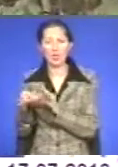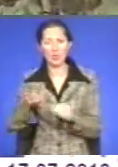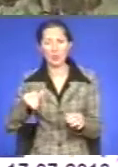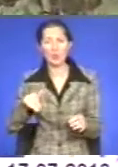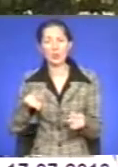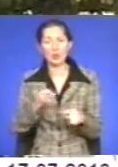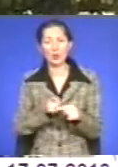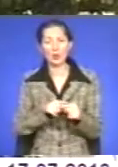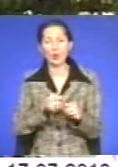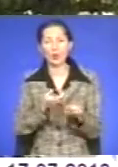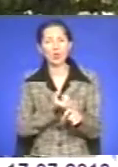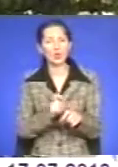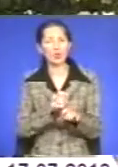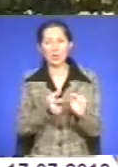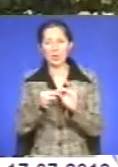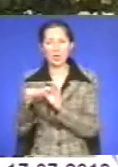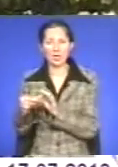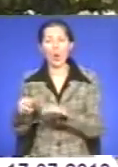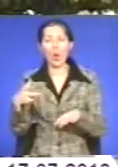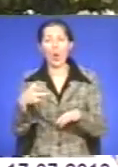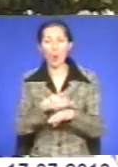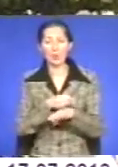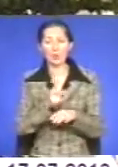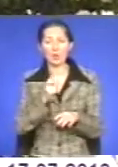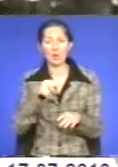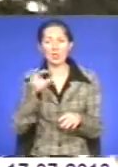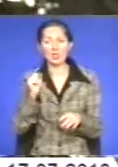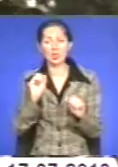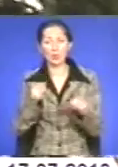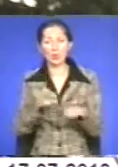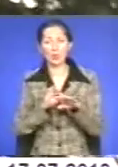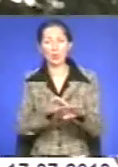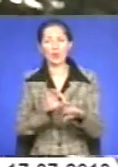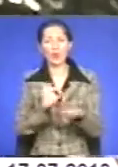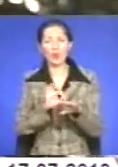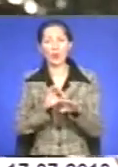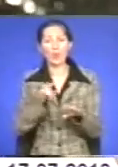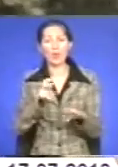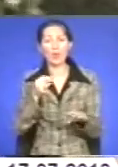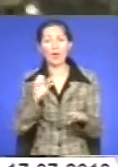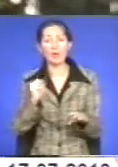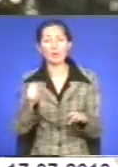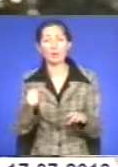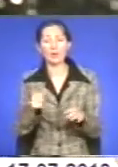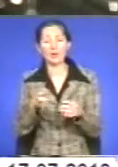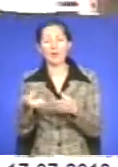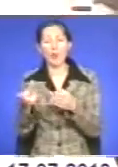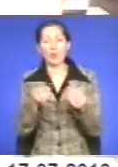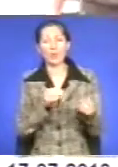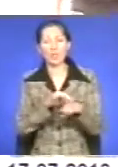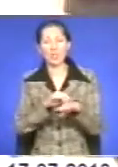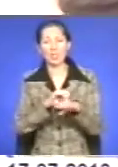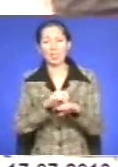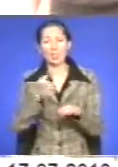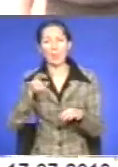надзвичайно складні. Укуси кліщів можуть призвести до ускладнень, зокрема хвороби лайма. Вона вражає шкіру, м'язи, суглоби,